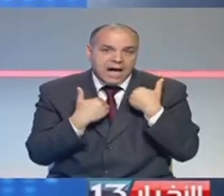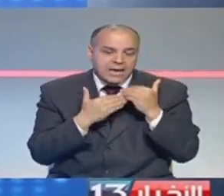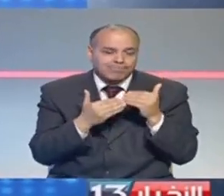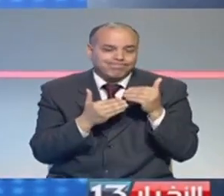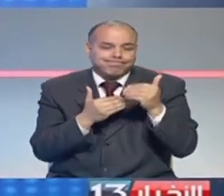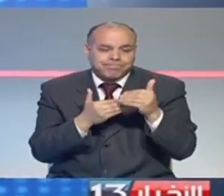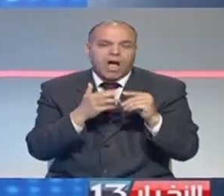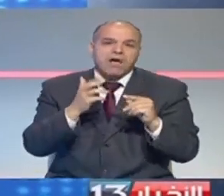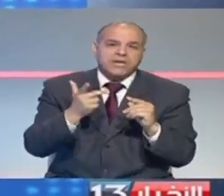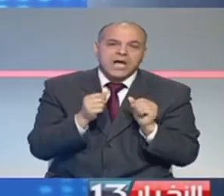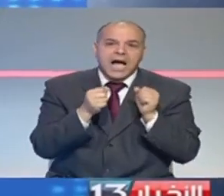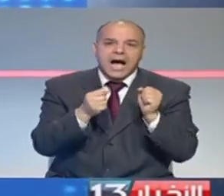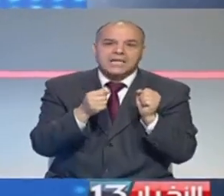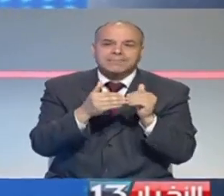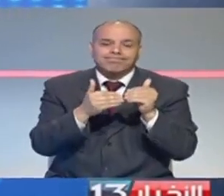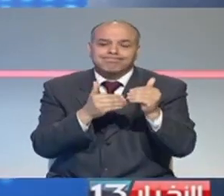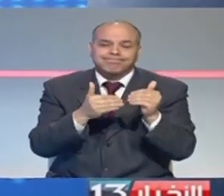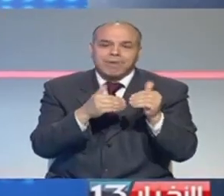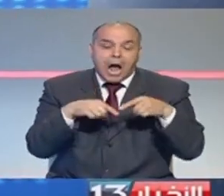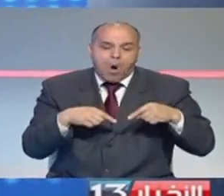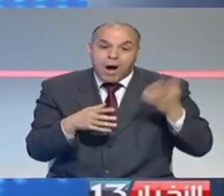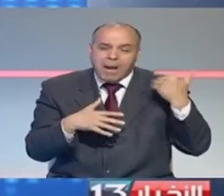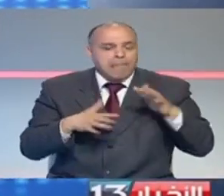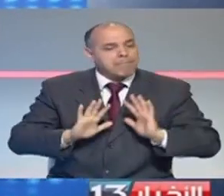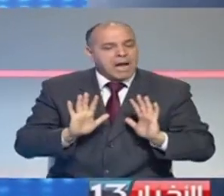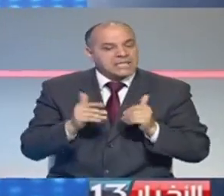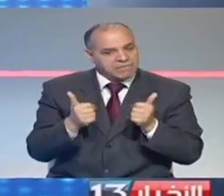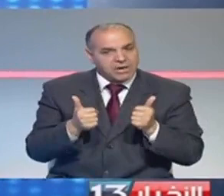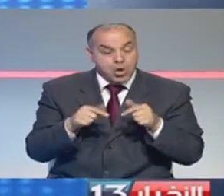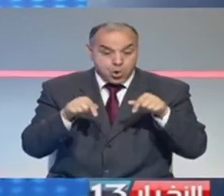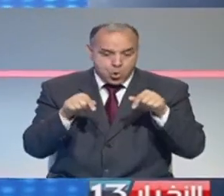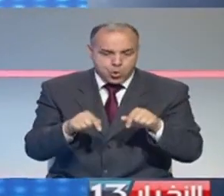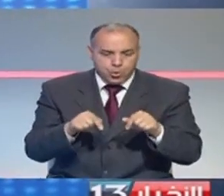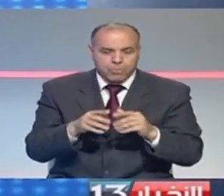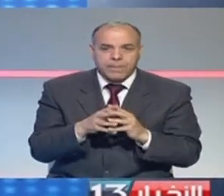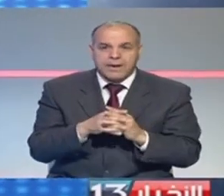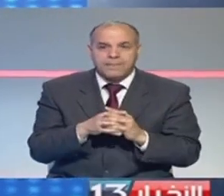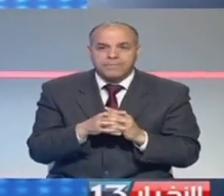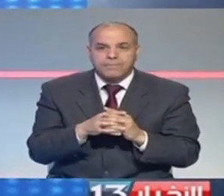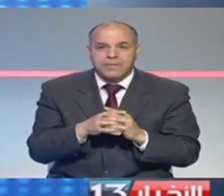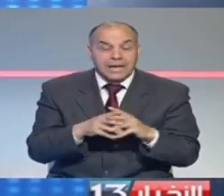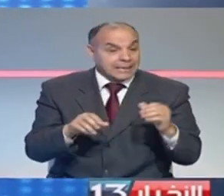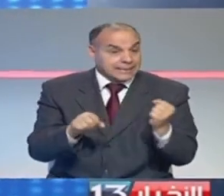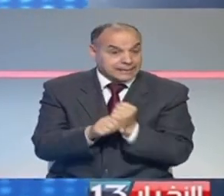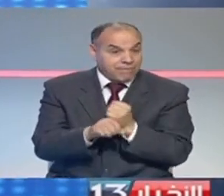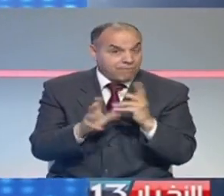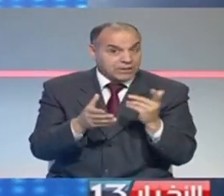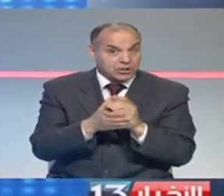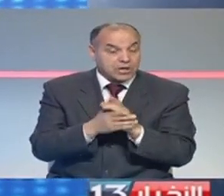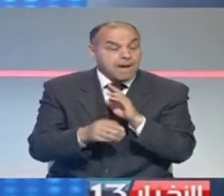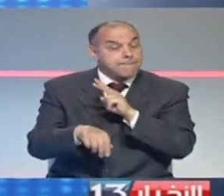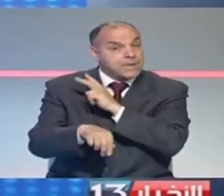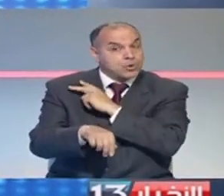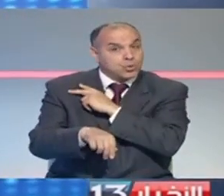نتجاوز حاجز الخوف، لأن الخوف هو طبيعة إنسانية. اليوم التعامل متاع